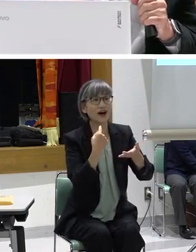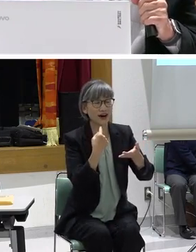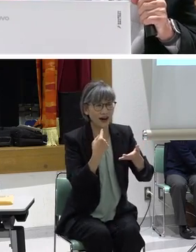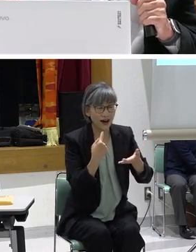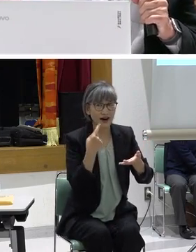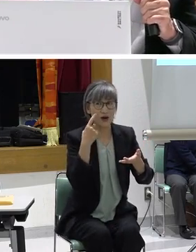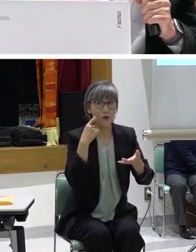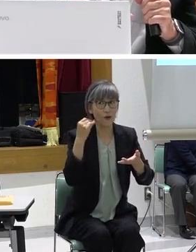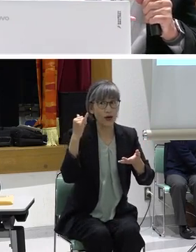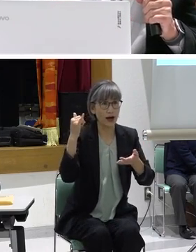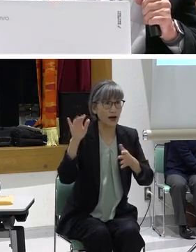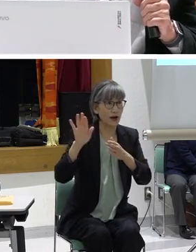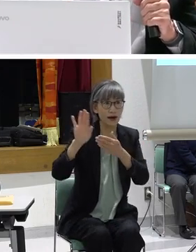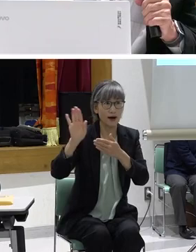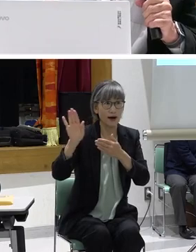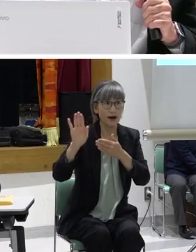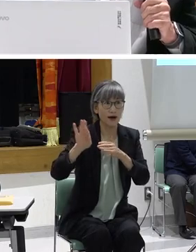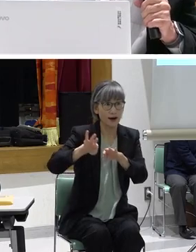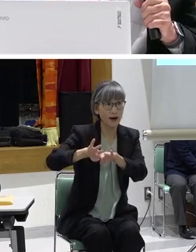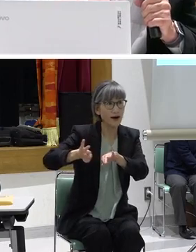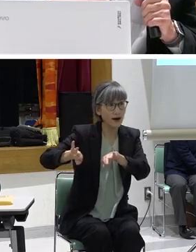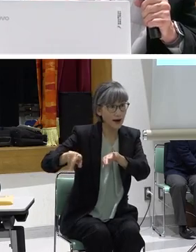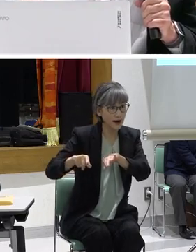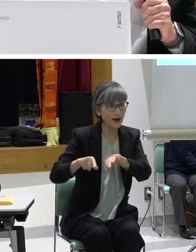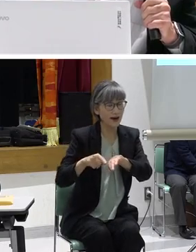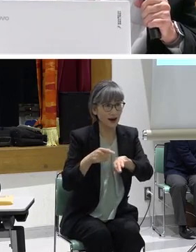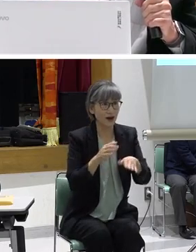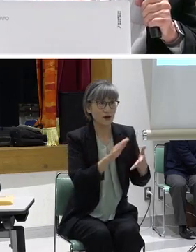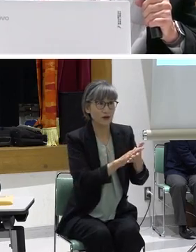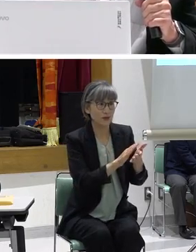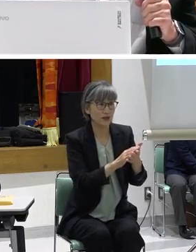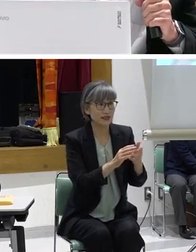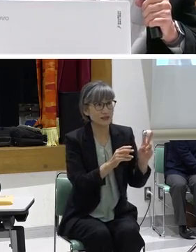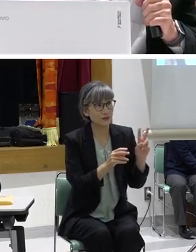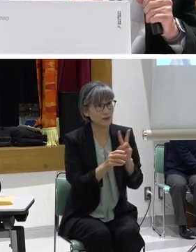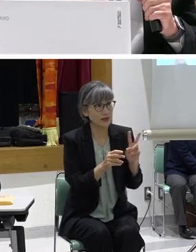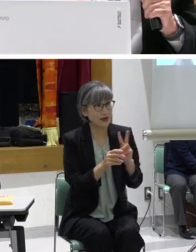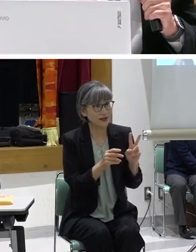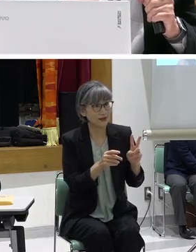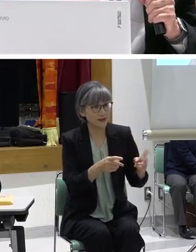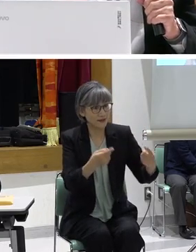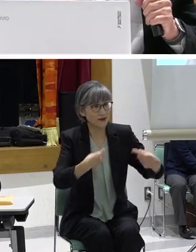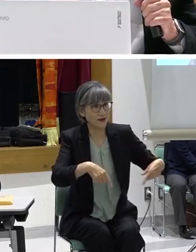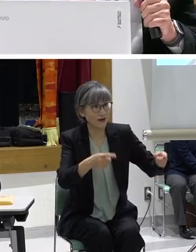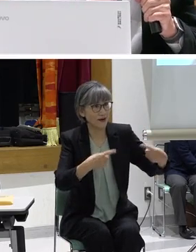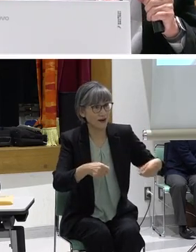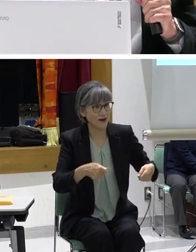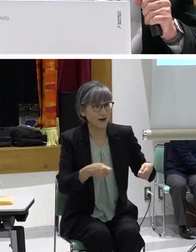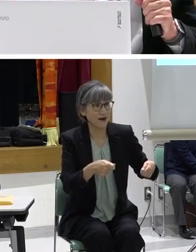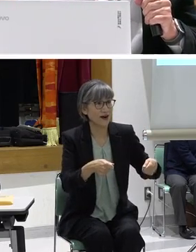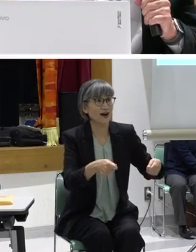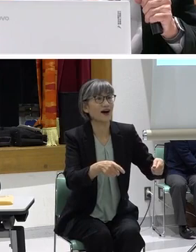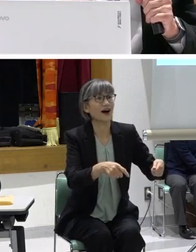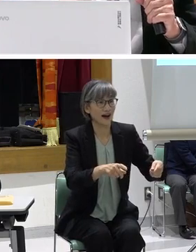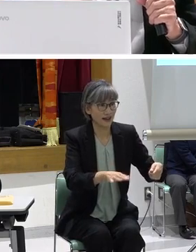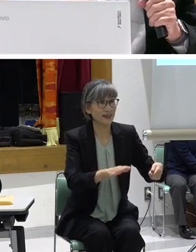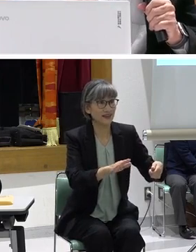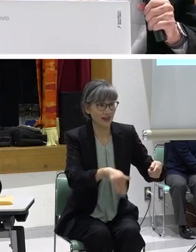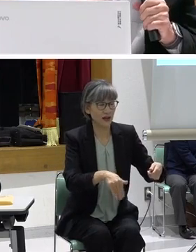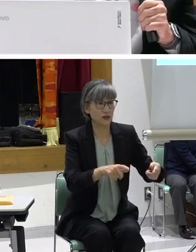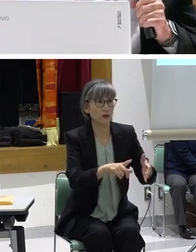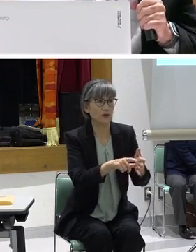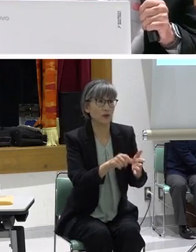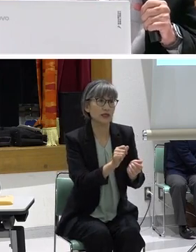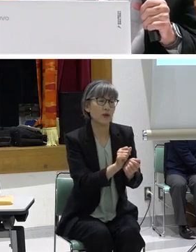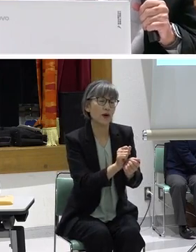親と離れてこう友達とだけでこう で歩くようになったんですね。その時の解放感というか、やっぱ同